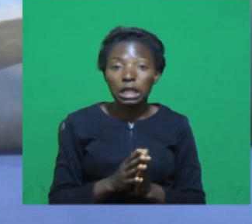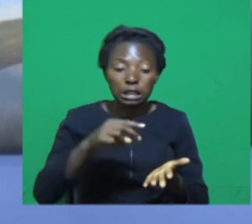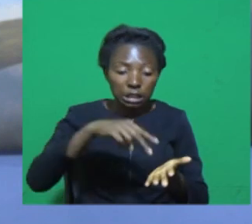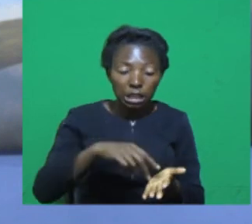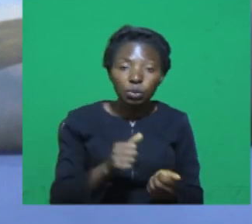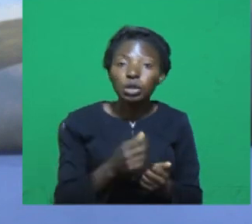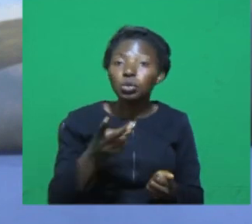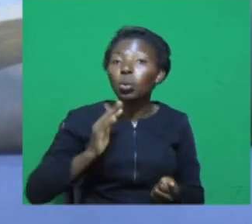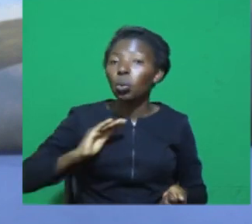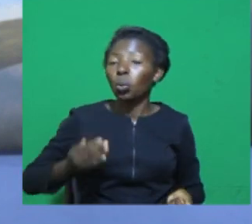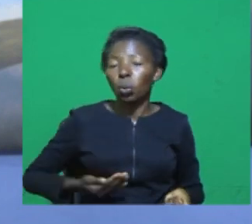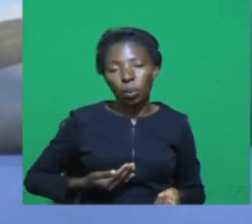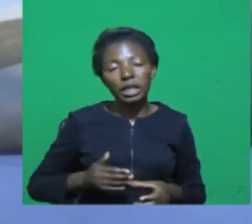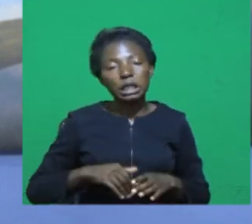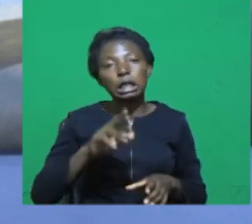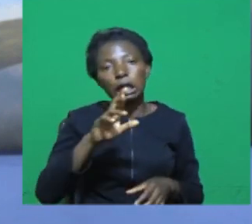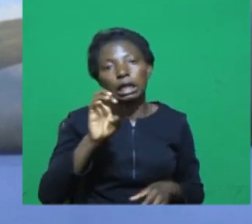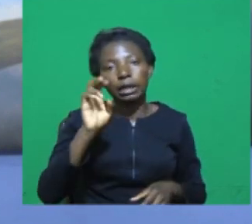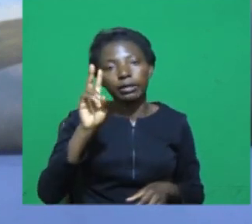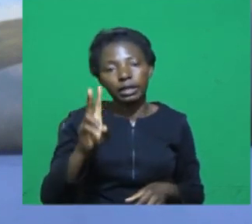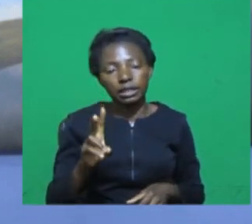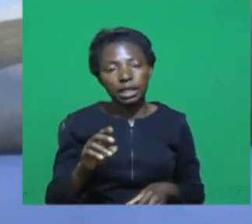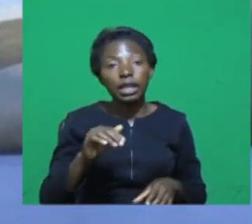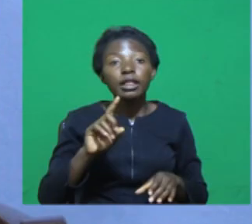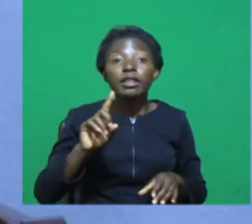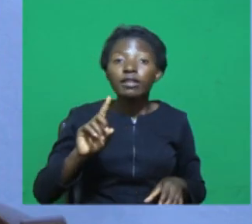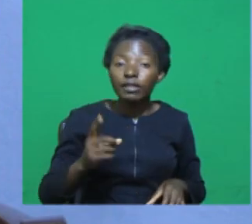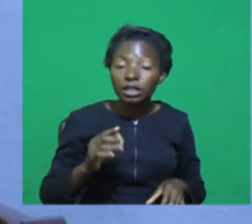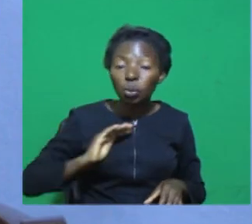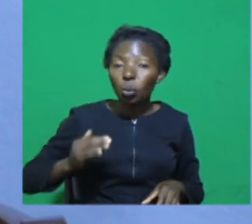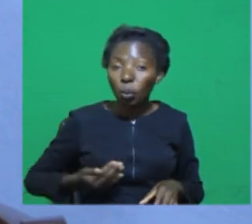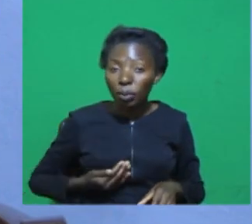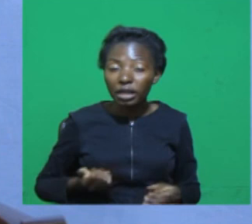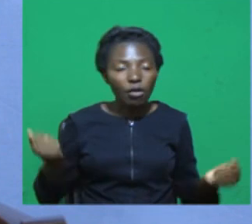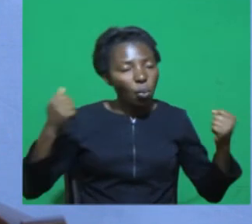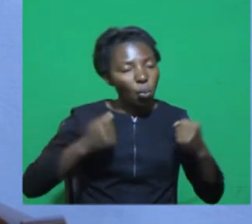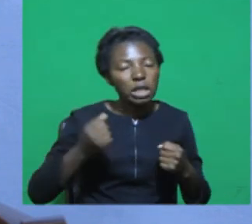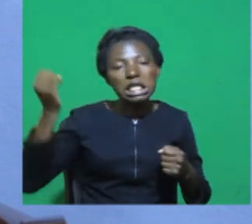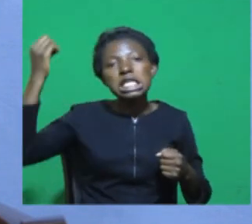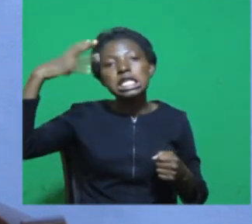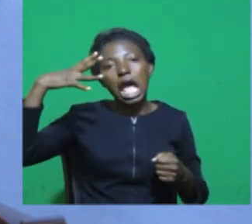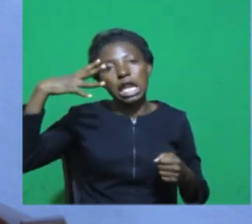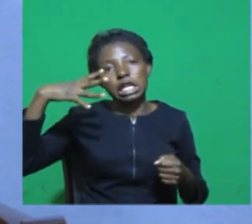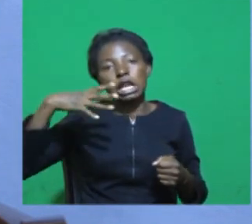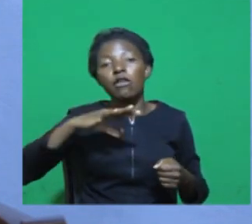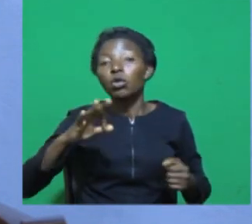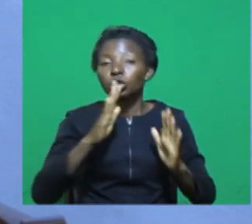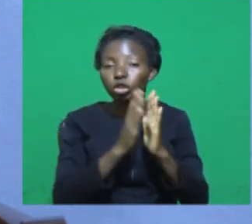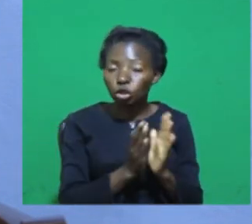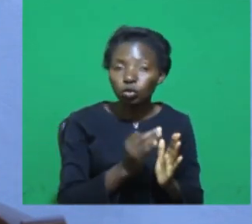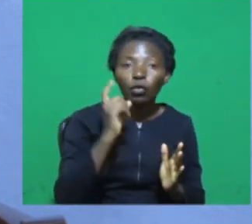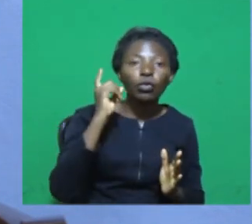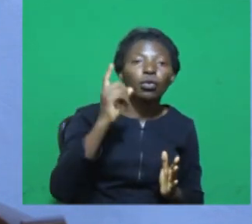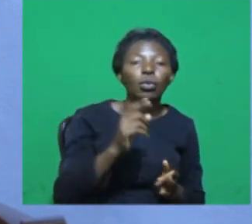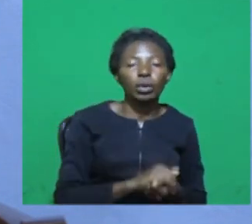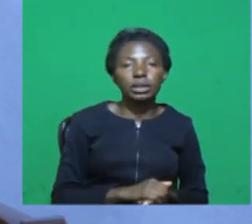nevakadzi nemadzimai kuna zvakazarurwa. Yes. Mudzimai akatsiga, akapfeka zvakatsiga, achimiririra chechi